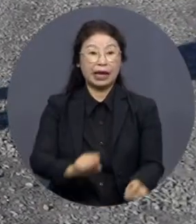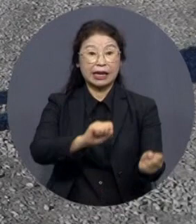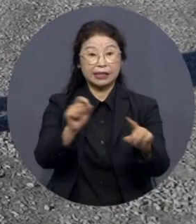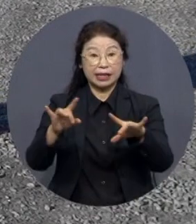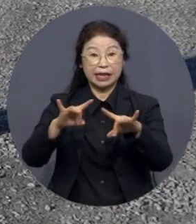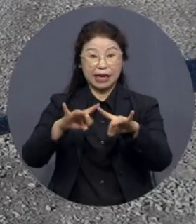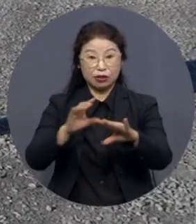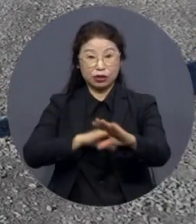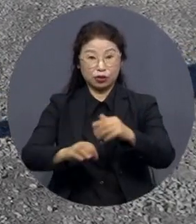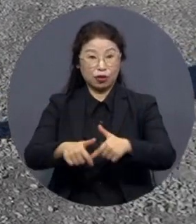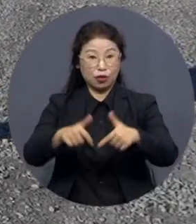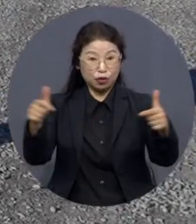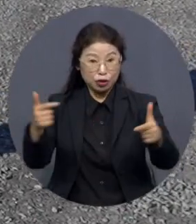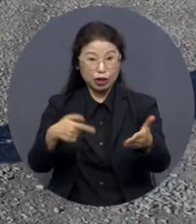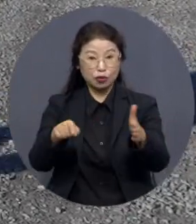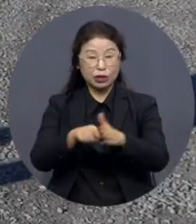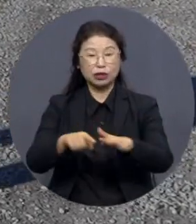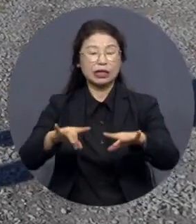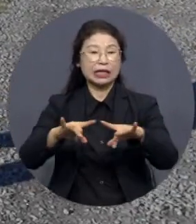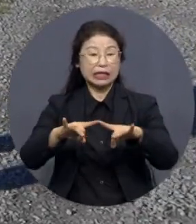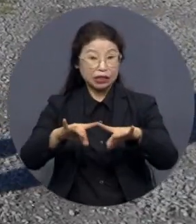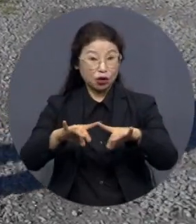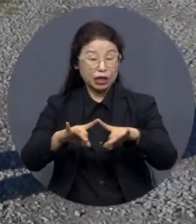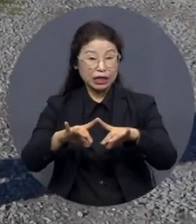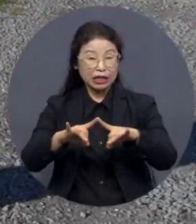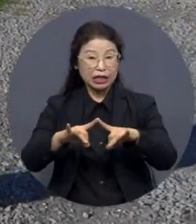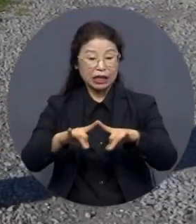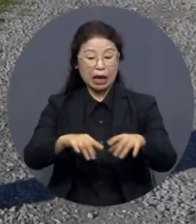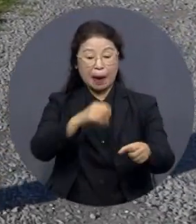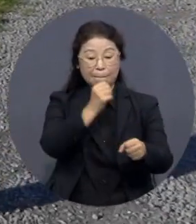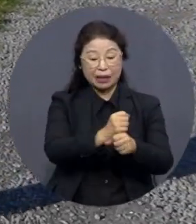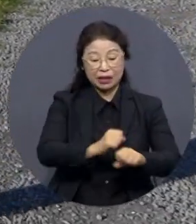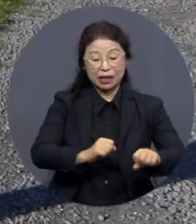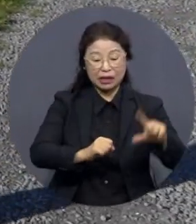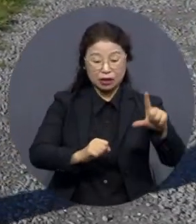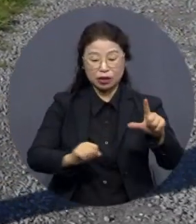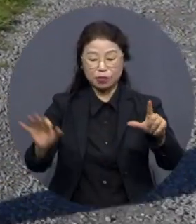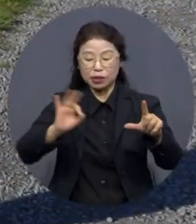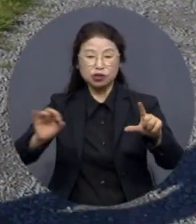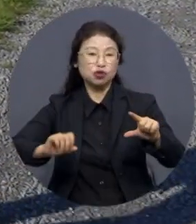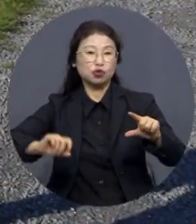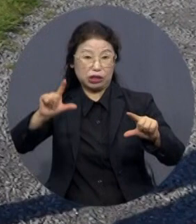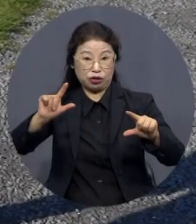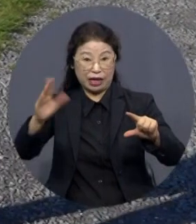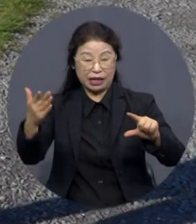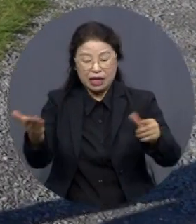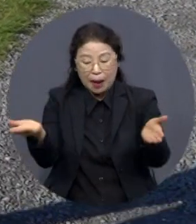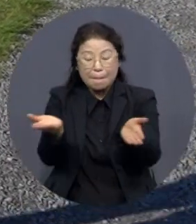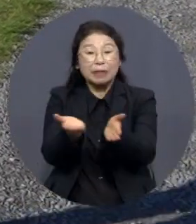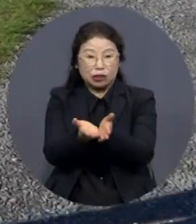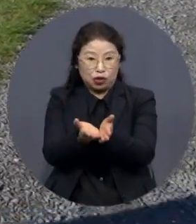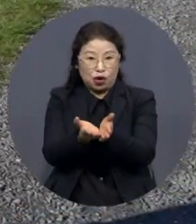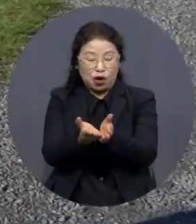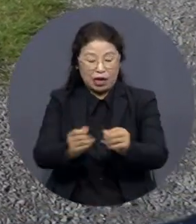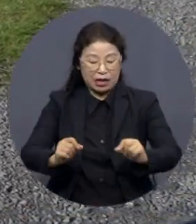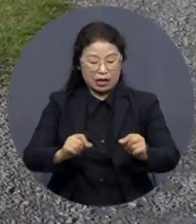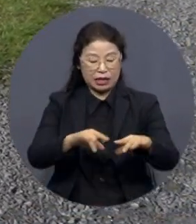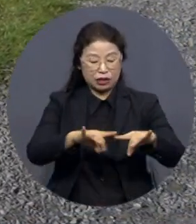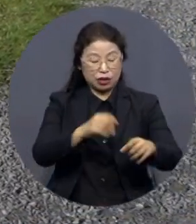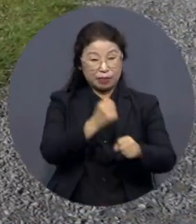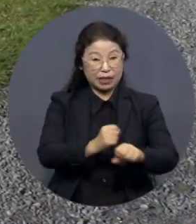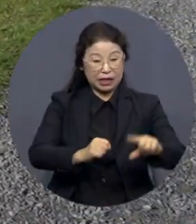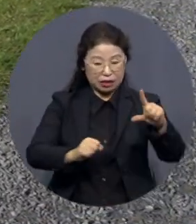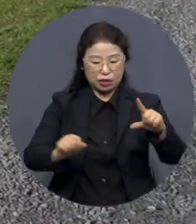재생에너지를 더 늘리기 위해서는 전력 수요를 함께 증가시켜야 합니다. 전력 공급과 수요의 균형을 맞춰야 하기